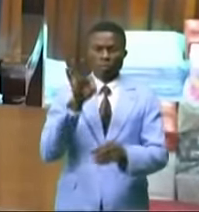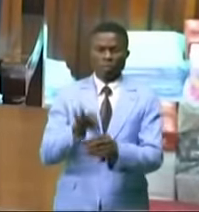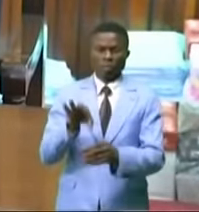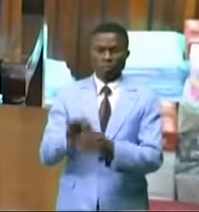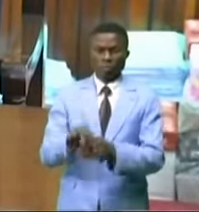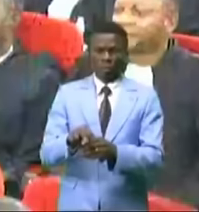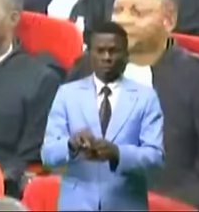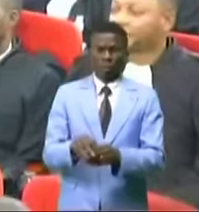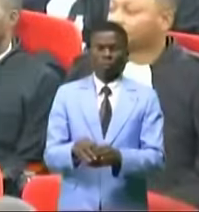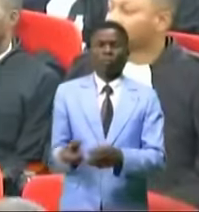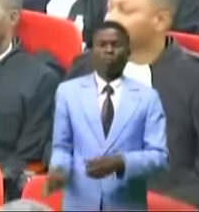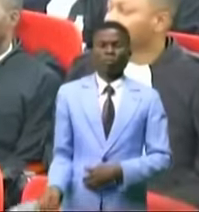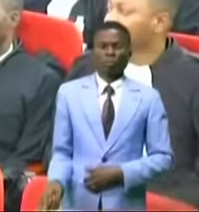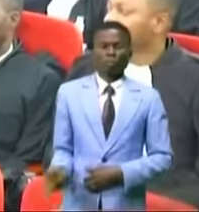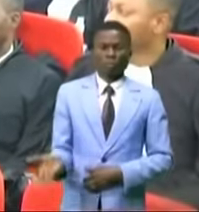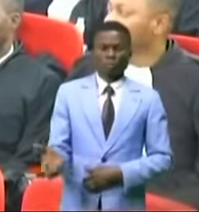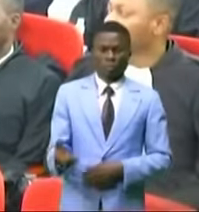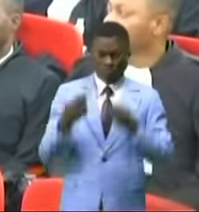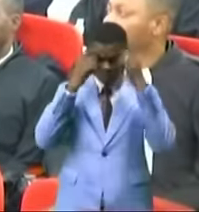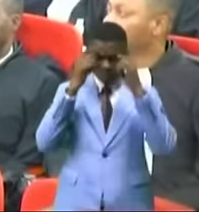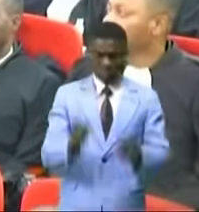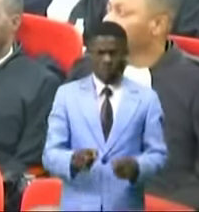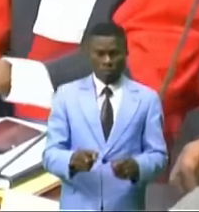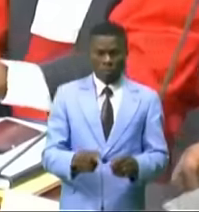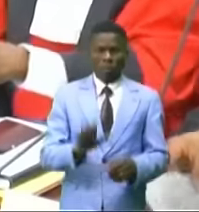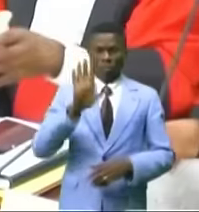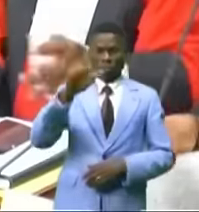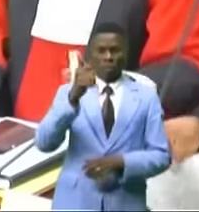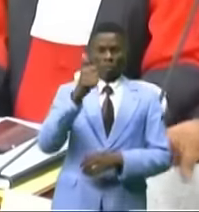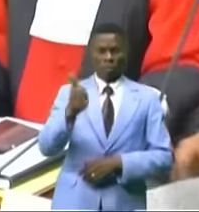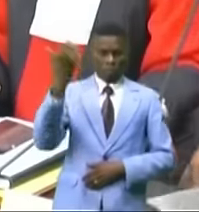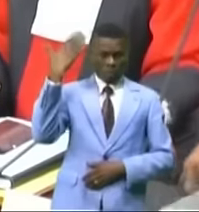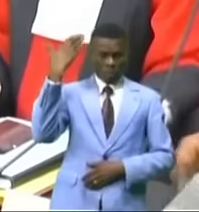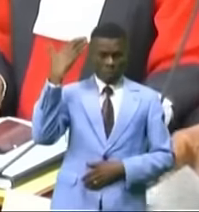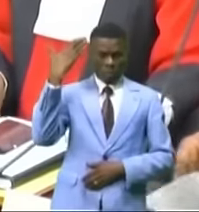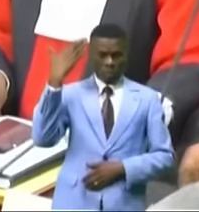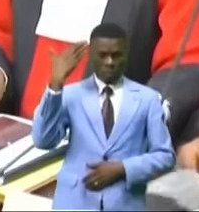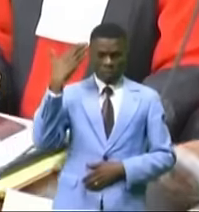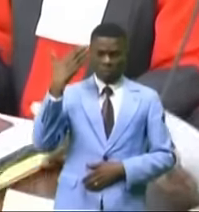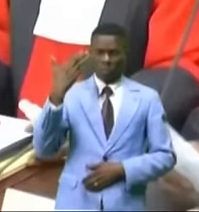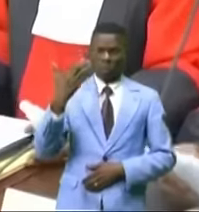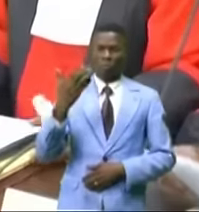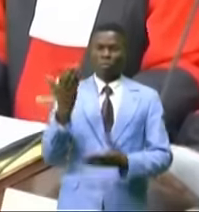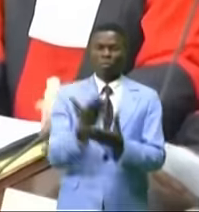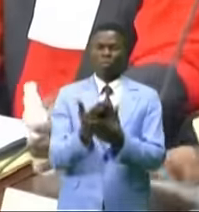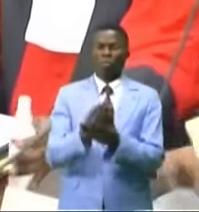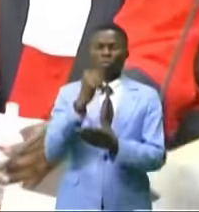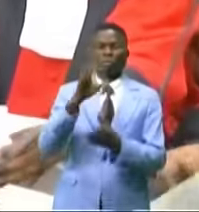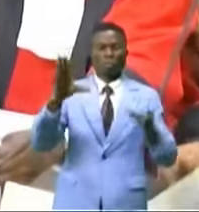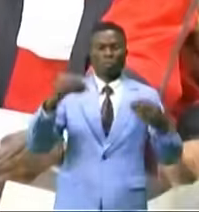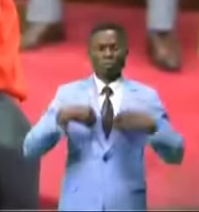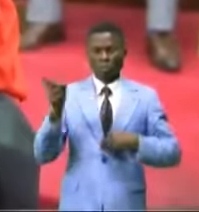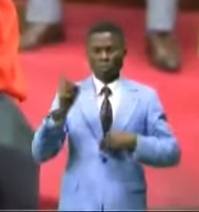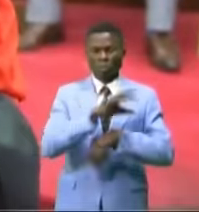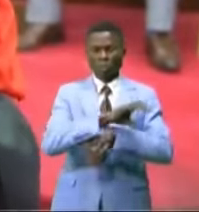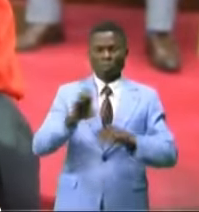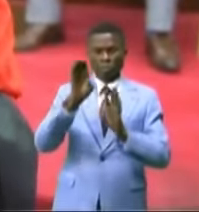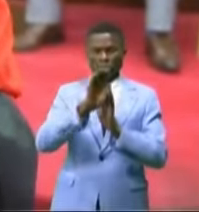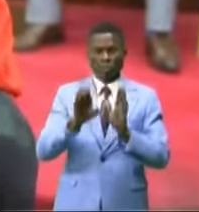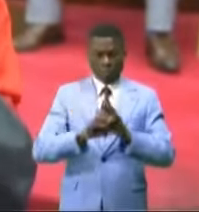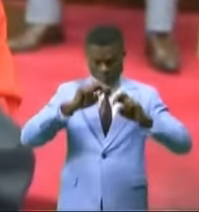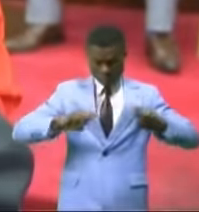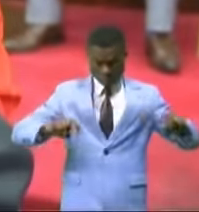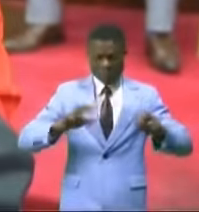et corruption, dans sa décision du 5 janvier dernier, aucun n'a été réhabilité par la Cour constitutionnelle. Examinant la